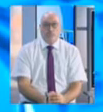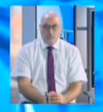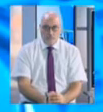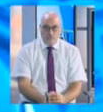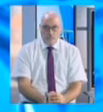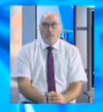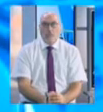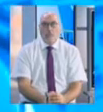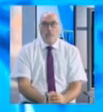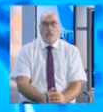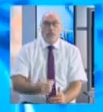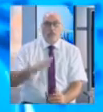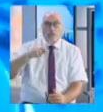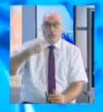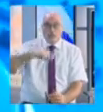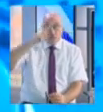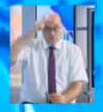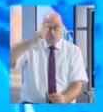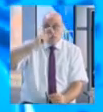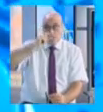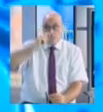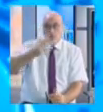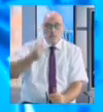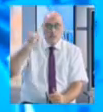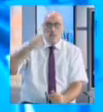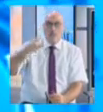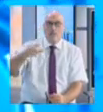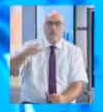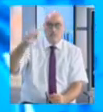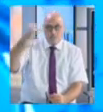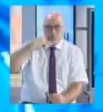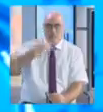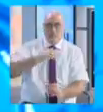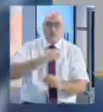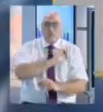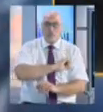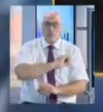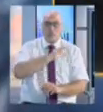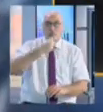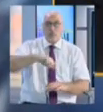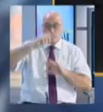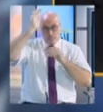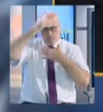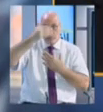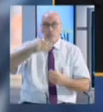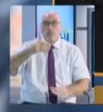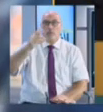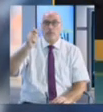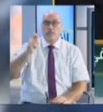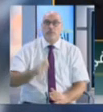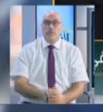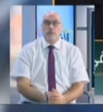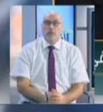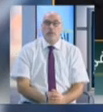كما تلقى رئيس الجمهورية سيد عبد المجيد تبون أمس برقية تعزية من نظيره الفلسطيني السيد محمود عباس، قدم